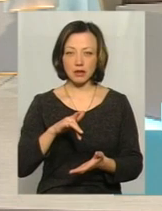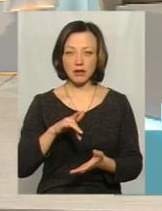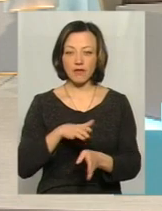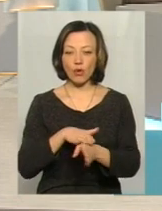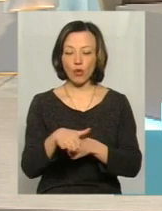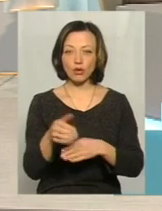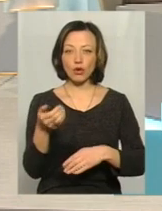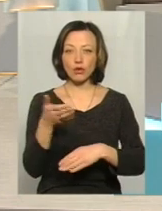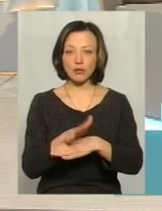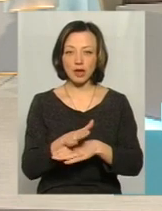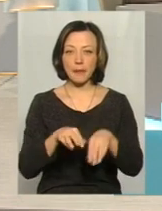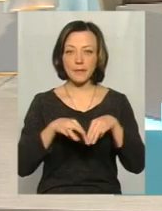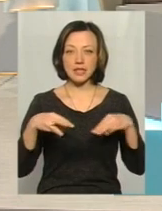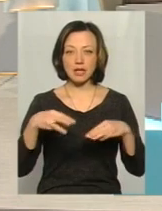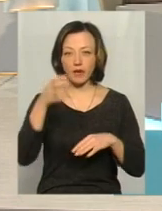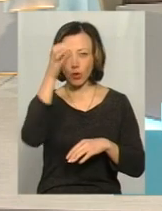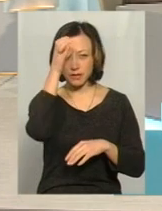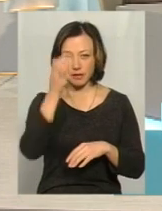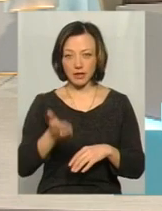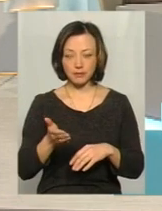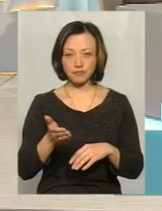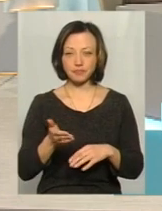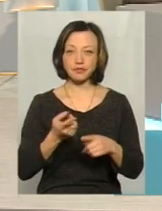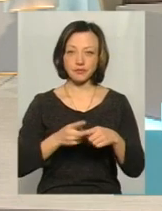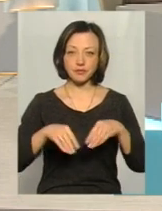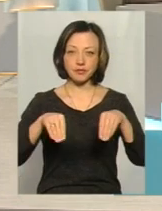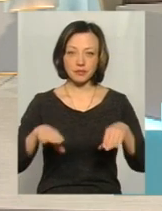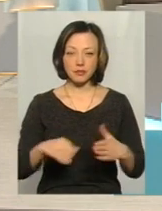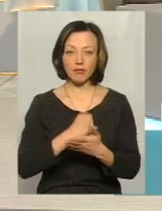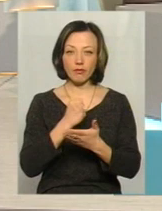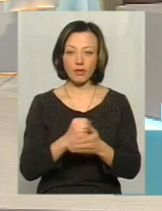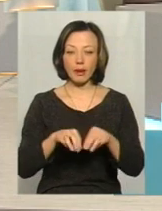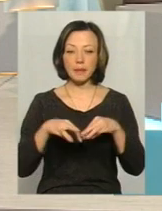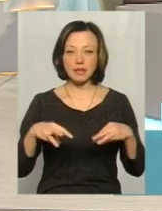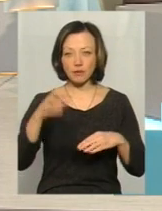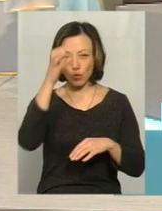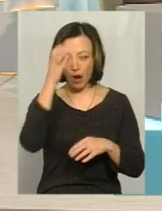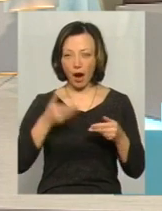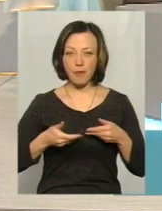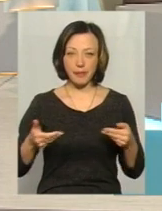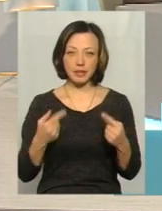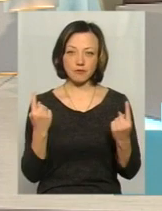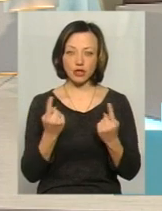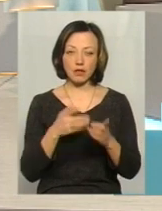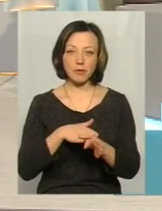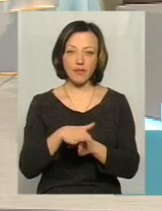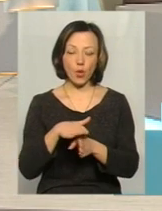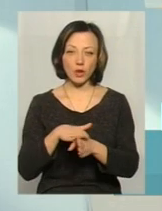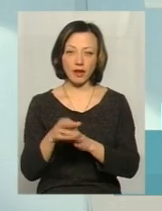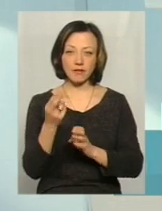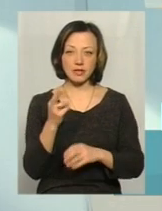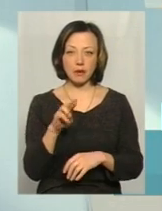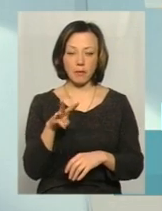виконує розпорядження Міністерства освіти. Дане рішення прийняло Міністерство освіти, а ми є звичайними виконавцями